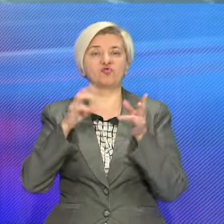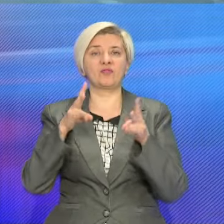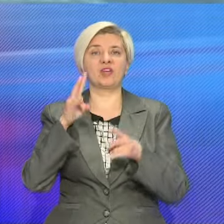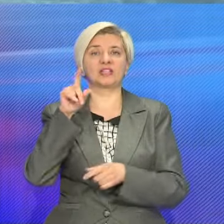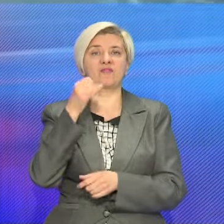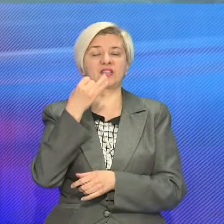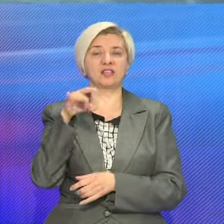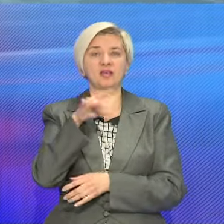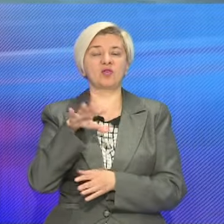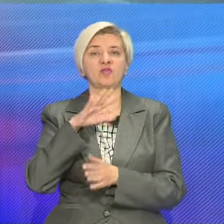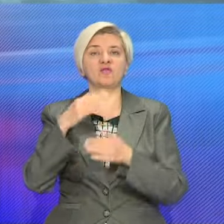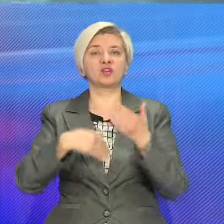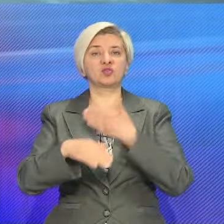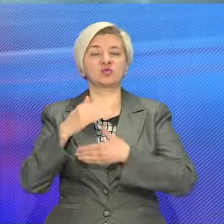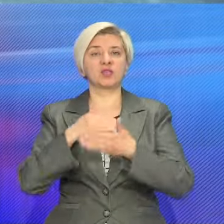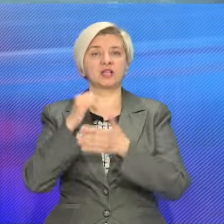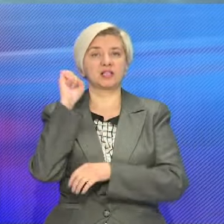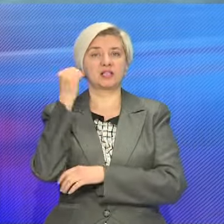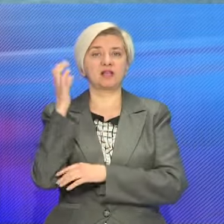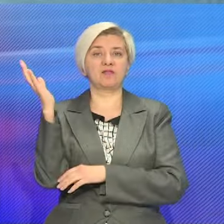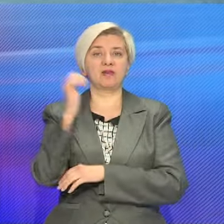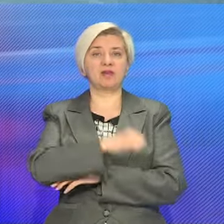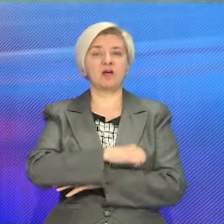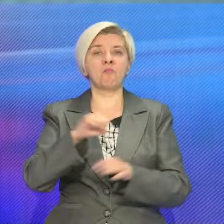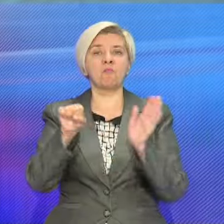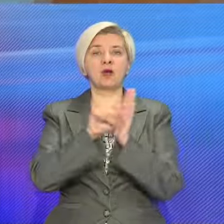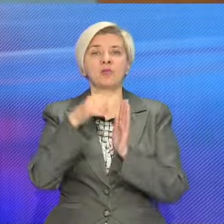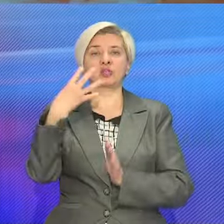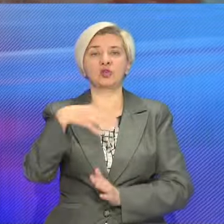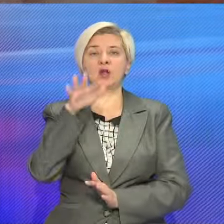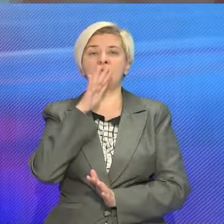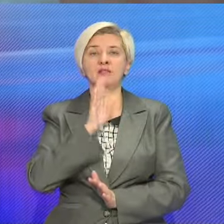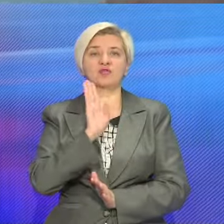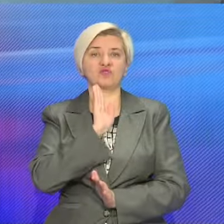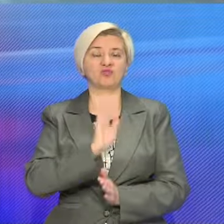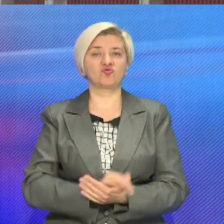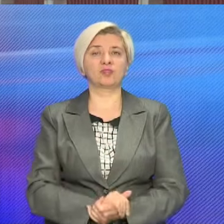вынику падения древа недалек вёски Бярешки загинула 41-годовая женщина.